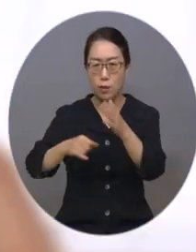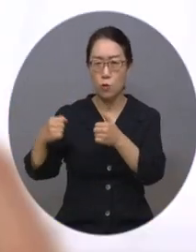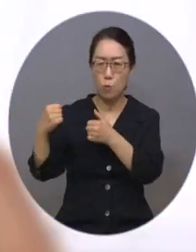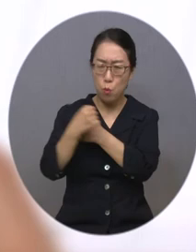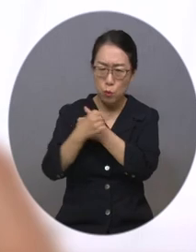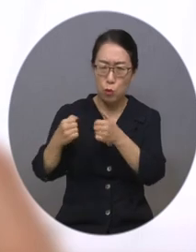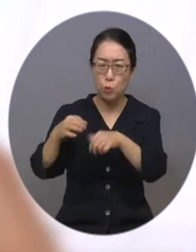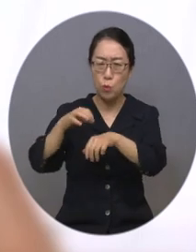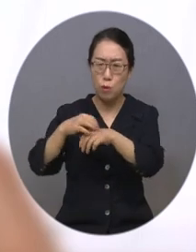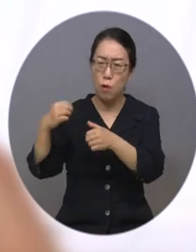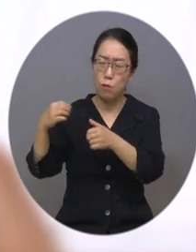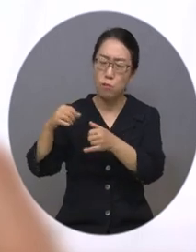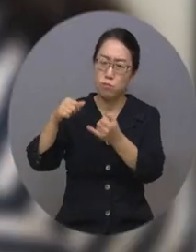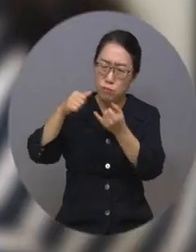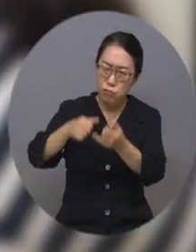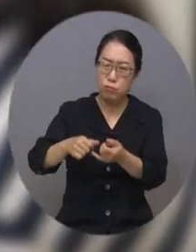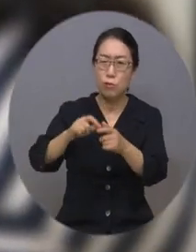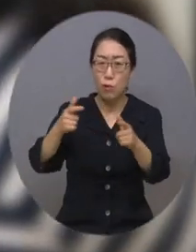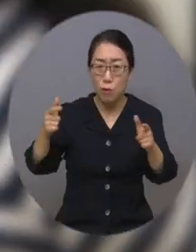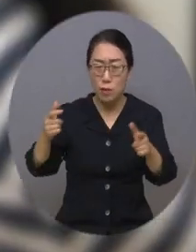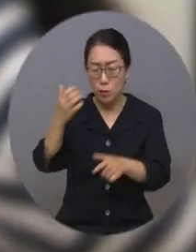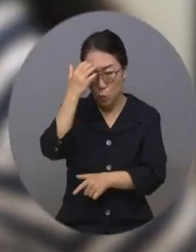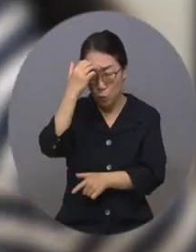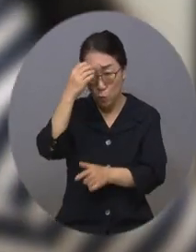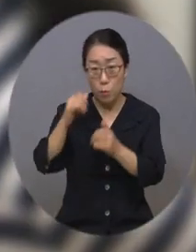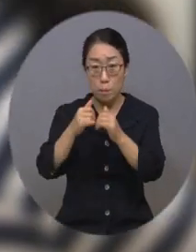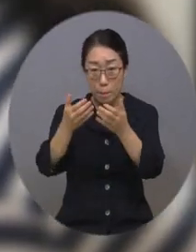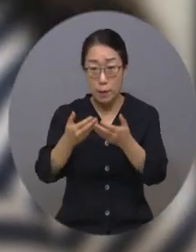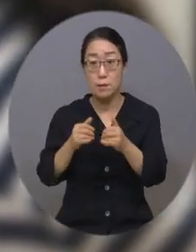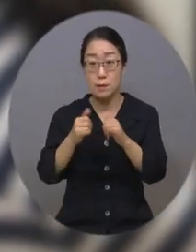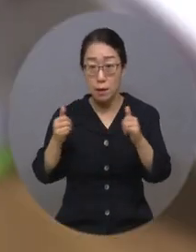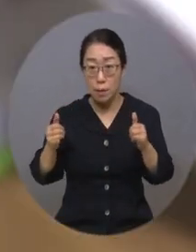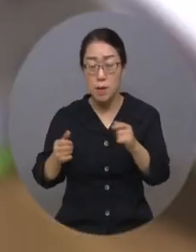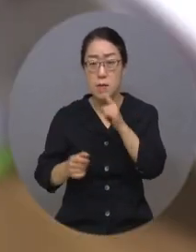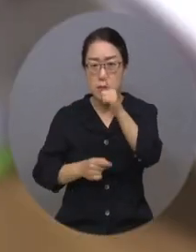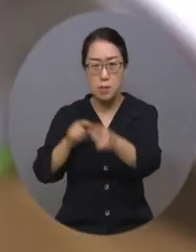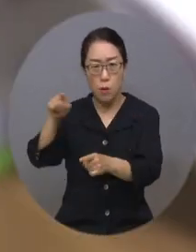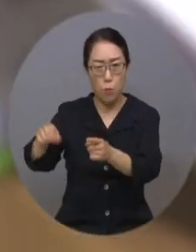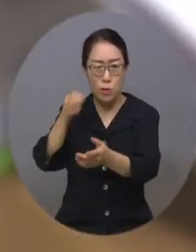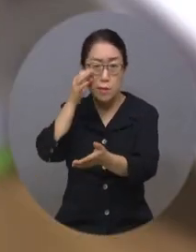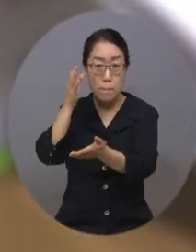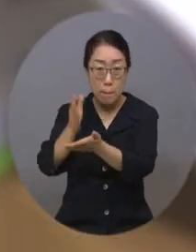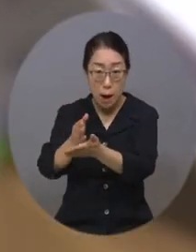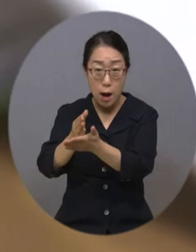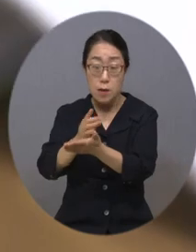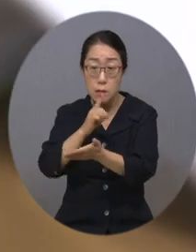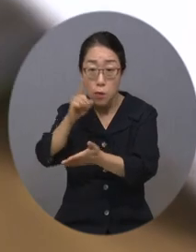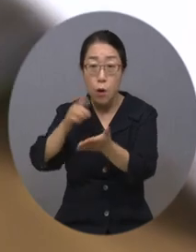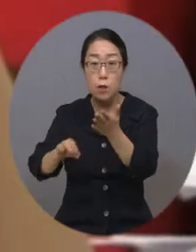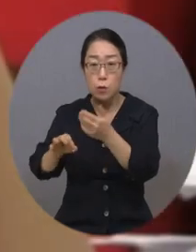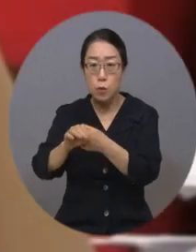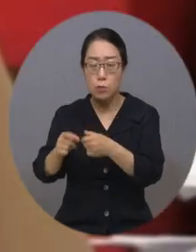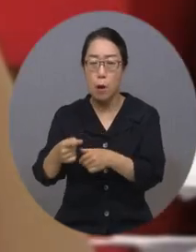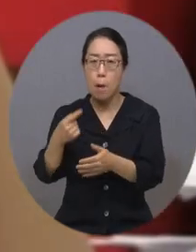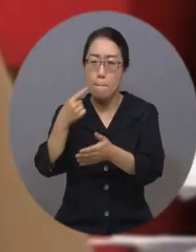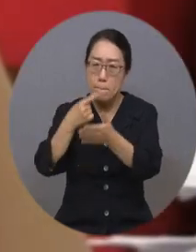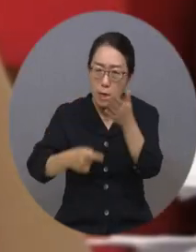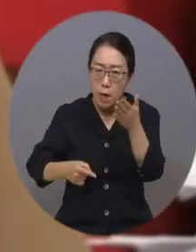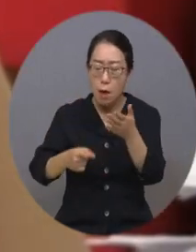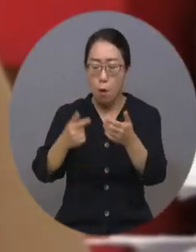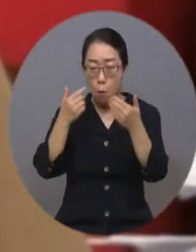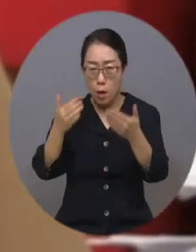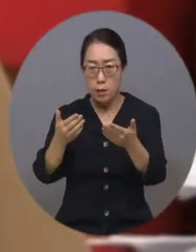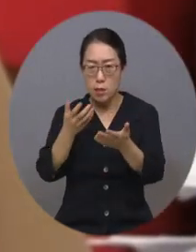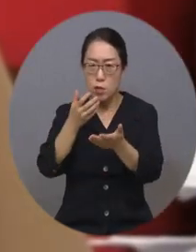성폭력 피해자가 등 초본 교부 제하는 신청하려면 상담 사실 확인서와 함께 피해를 입증하는 서류를